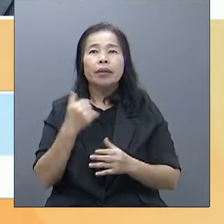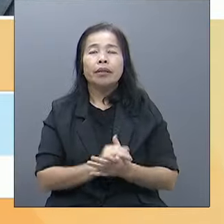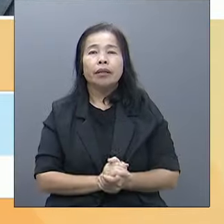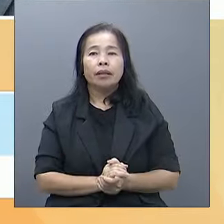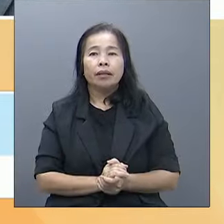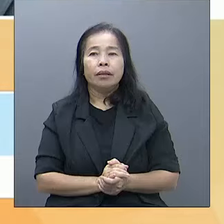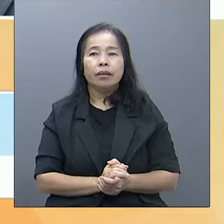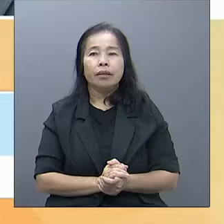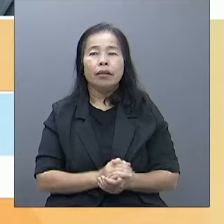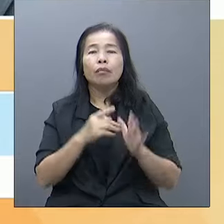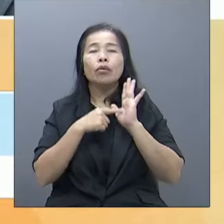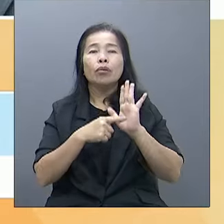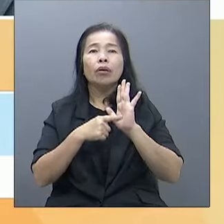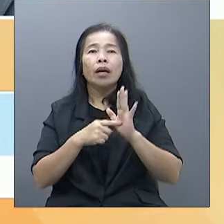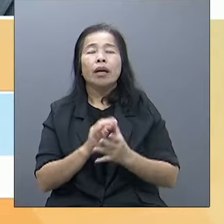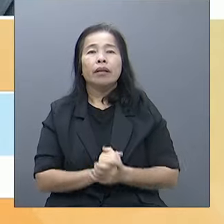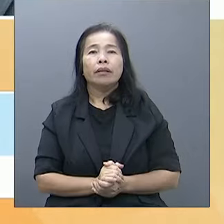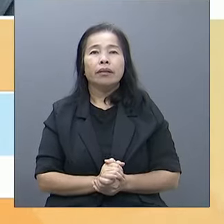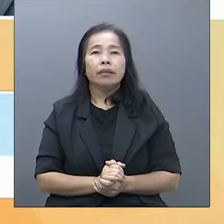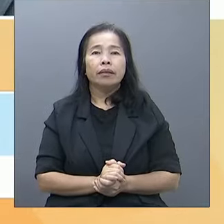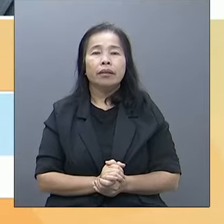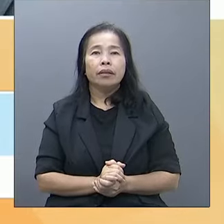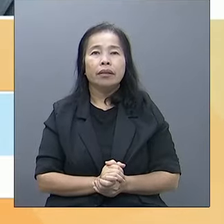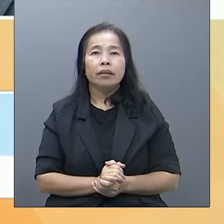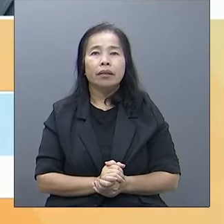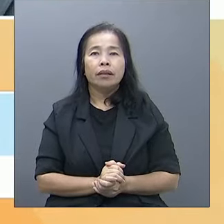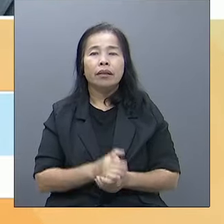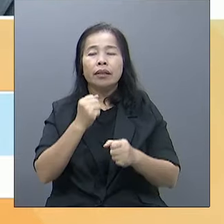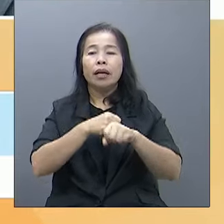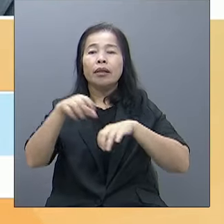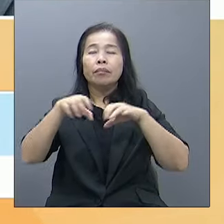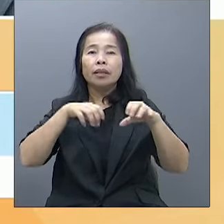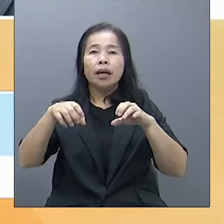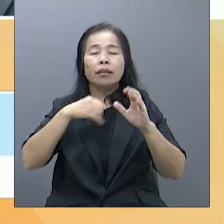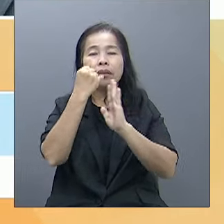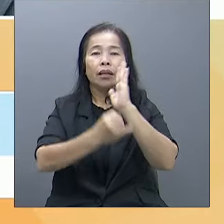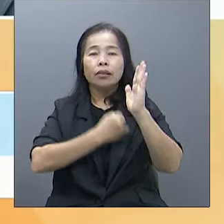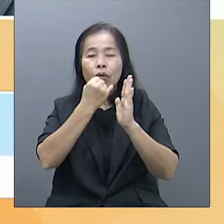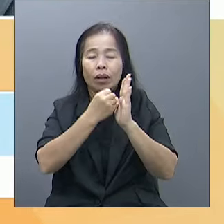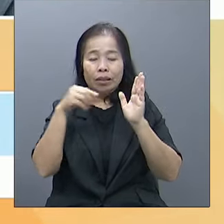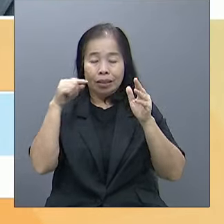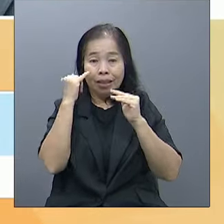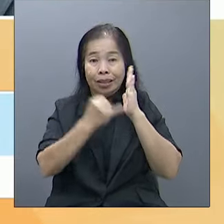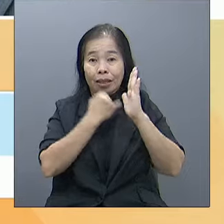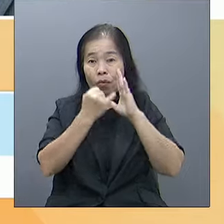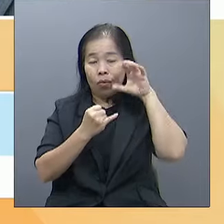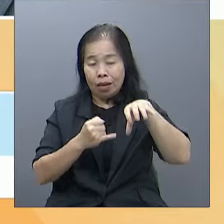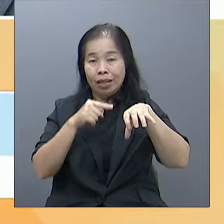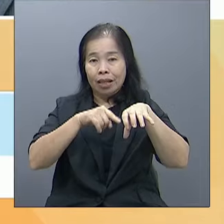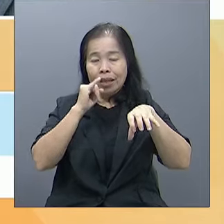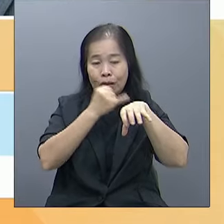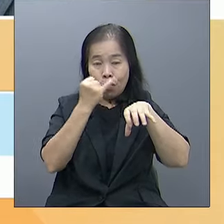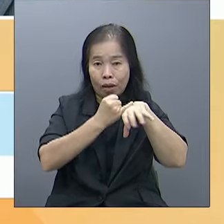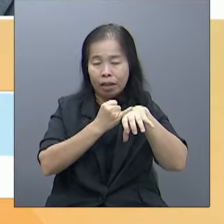ยกตัวอย่างเช่นเด็กในช่วงชั้นที่1เนี่ยงดการเดินทางออกนอกจังหวัดออกต่างจังหวัดเลยนะครับก็คือ